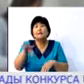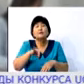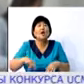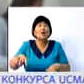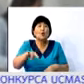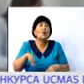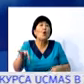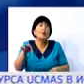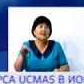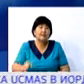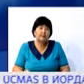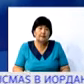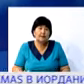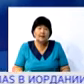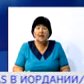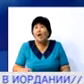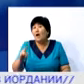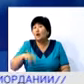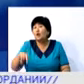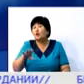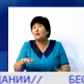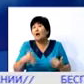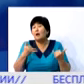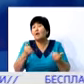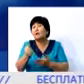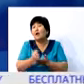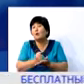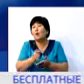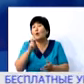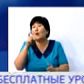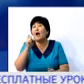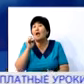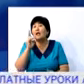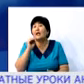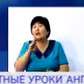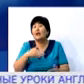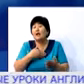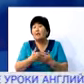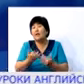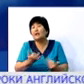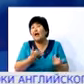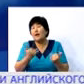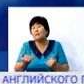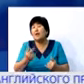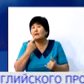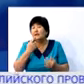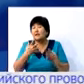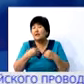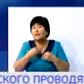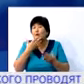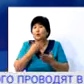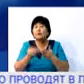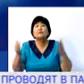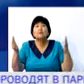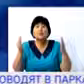районах области. Республиканский благотворительный фонд «Харикет» вносит свою лепту в обеспечение малоимущих собственным